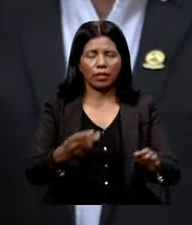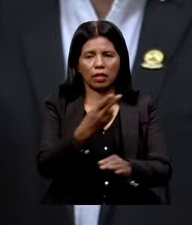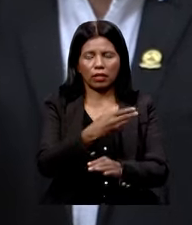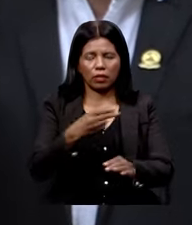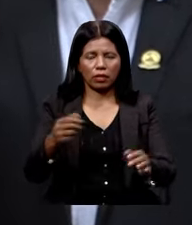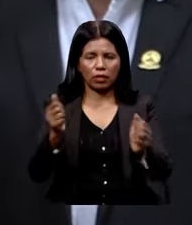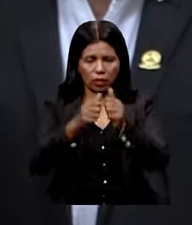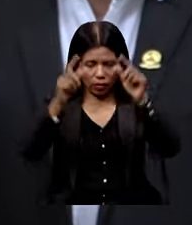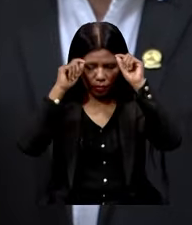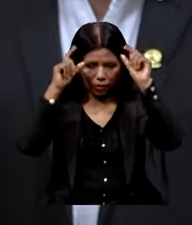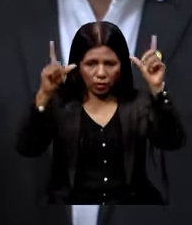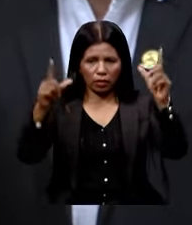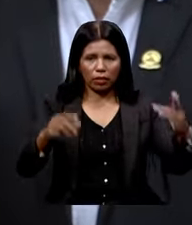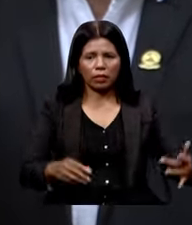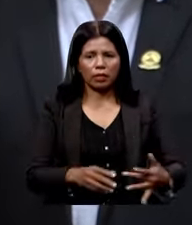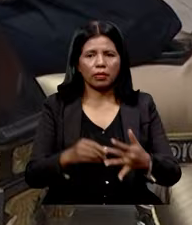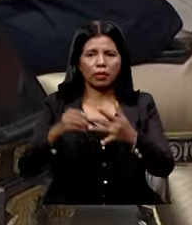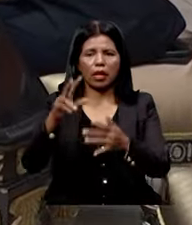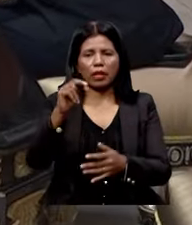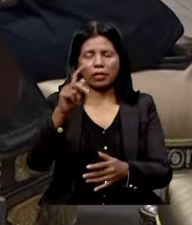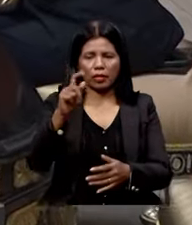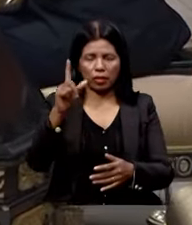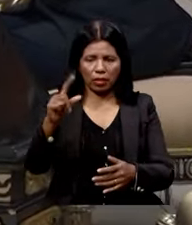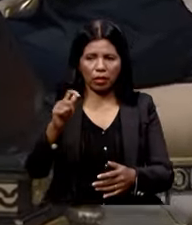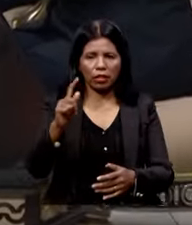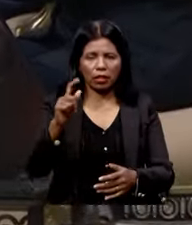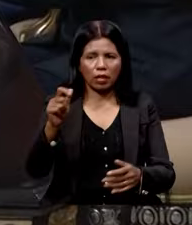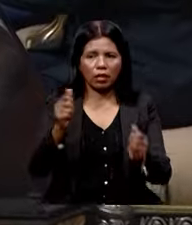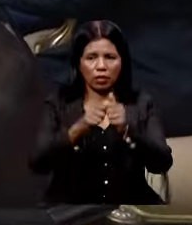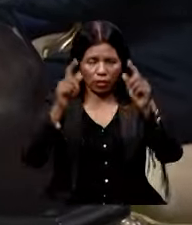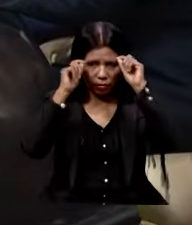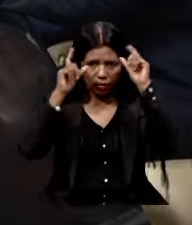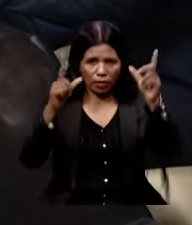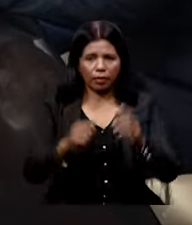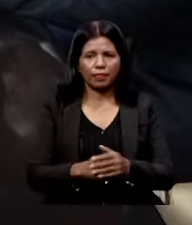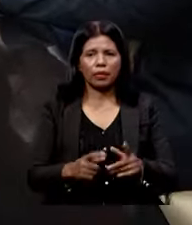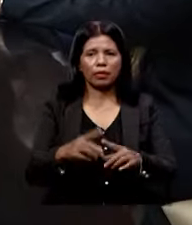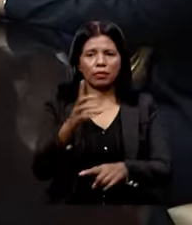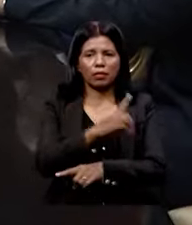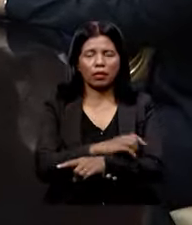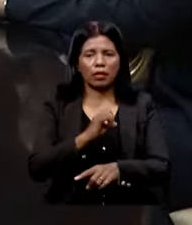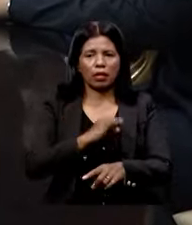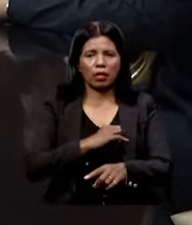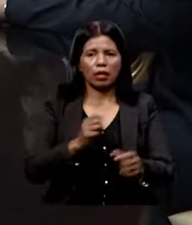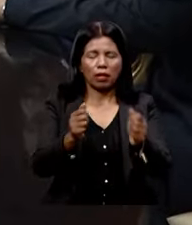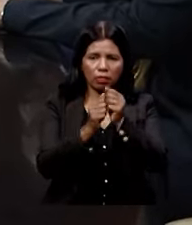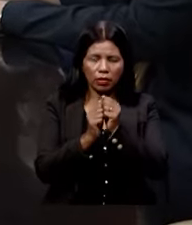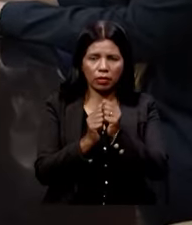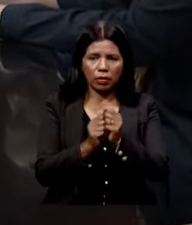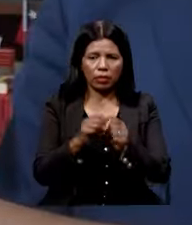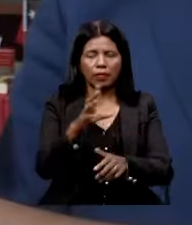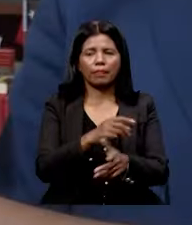Indonésia e Timor-Leste, mas de Liu, NTT, homos. Timor-Leste. Saya hari ini bertemu dengan Pak Menko, dengan Pak